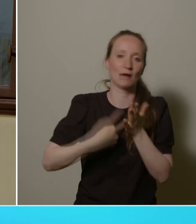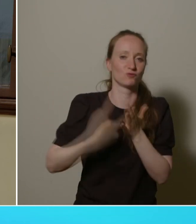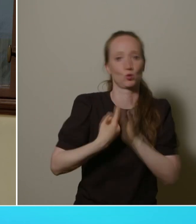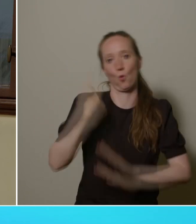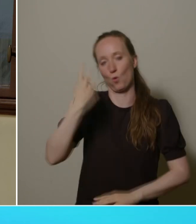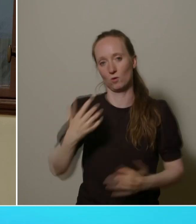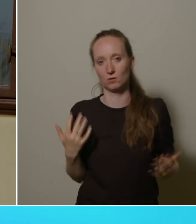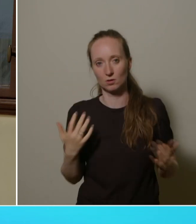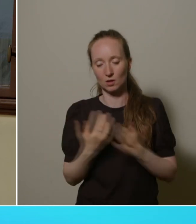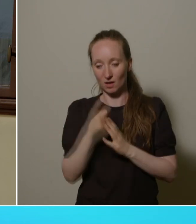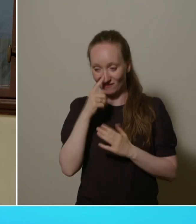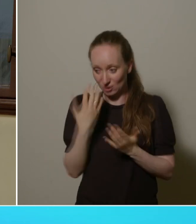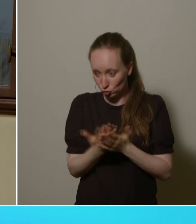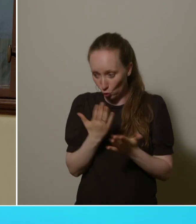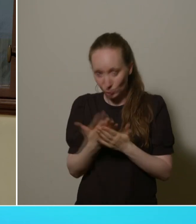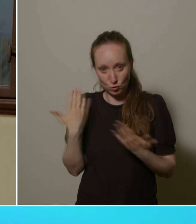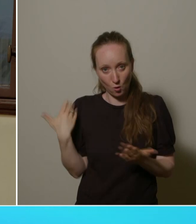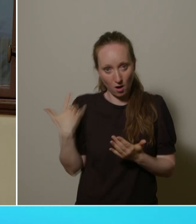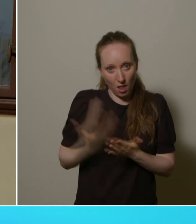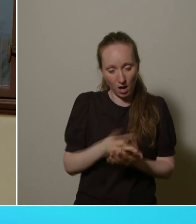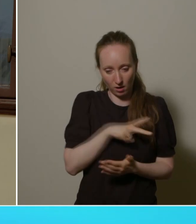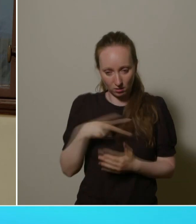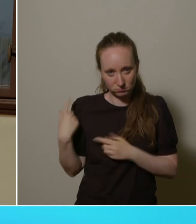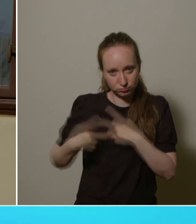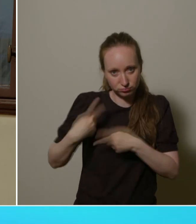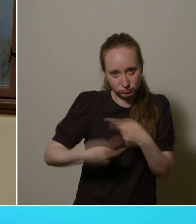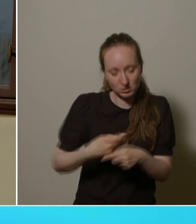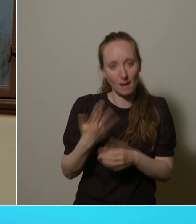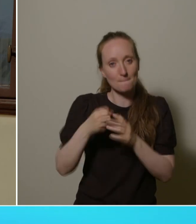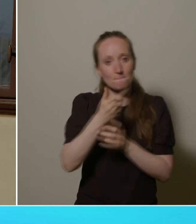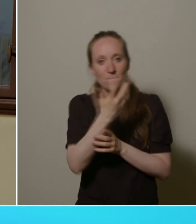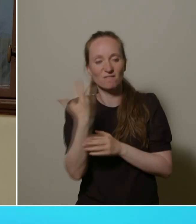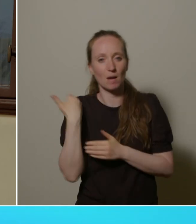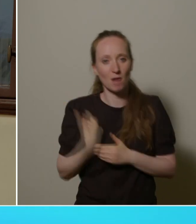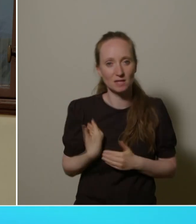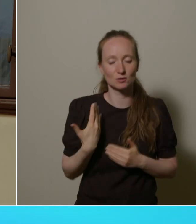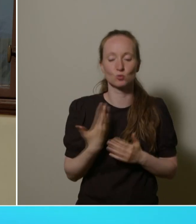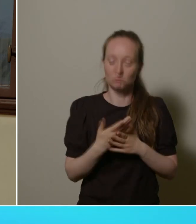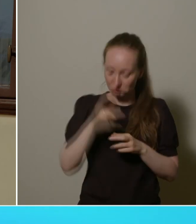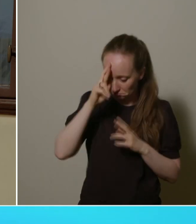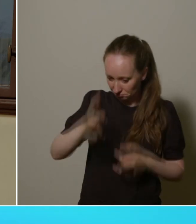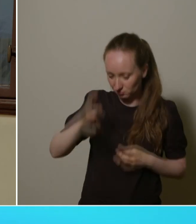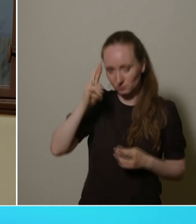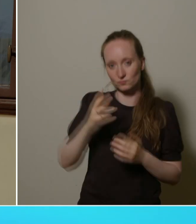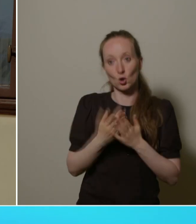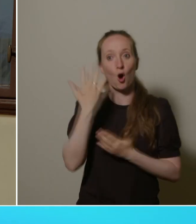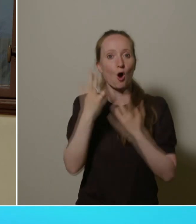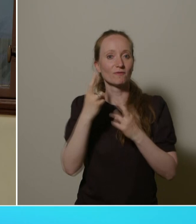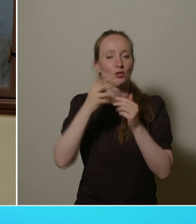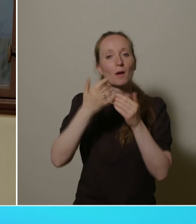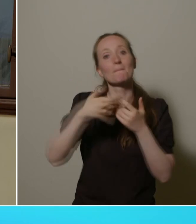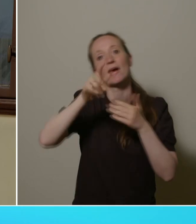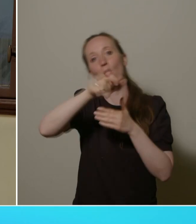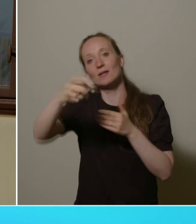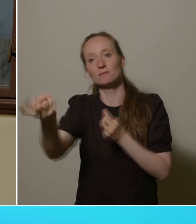die diese Mehrfachbelastung bereits leben, und ich hoffe, es kommen noch einige hinzu und gestalten jener Politik gemeinsam mit uns mit. Wir freuen uns,